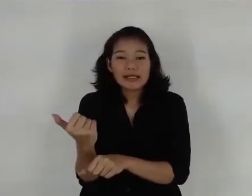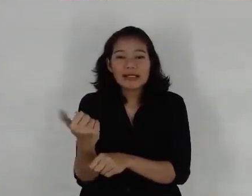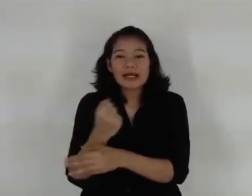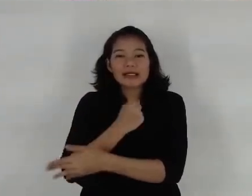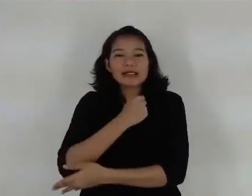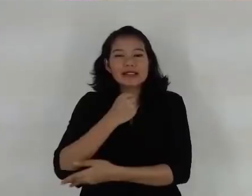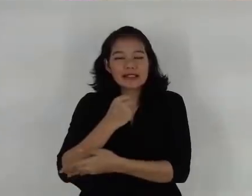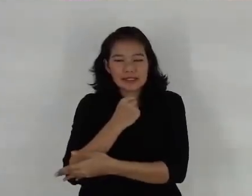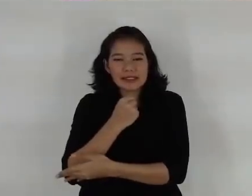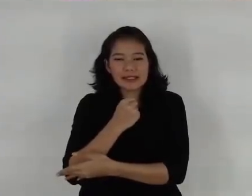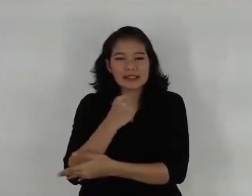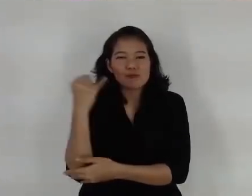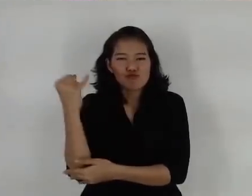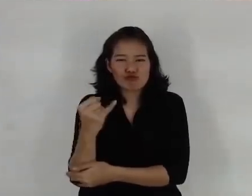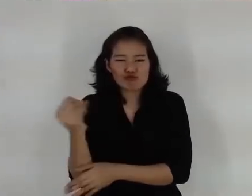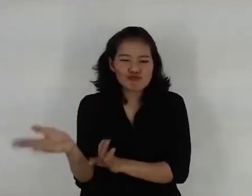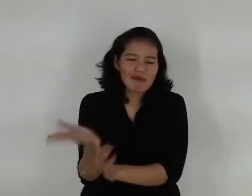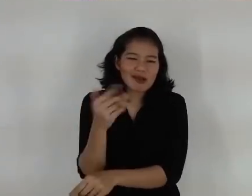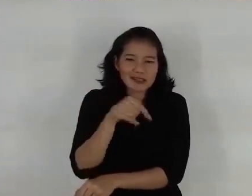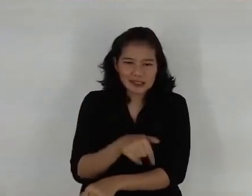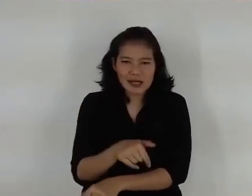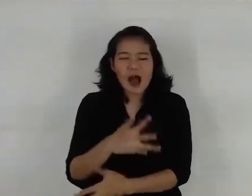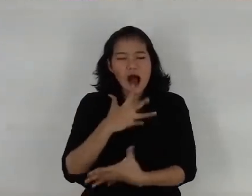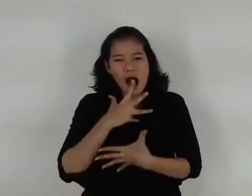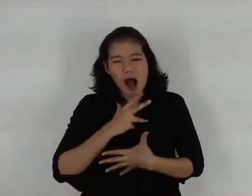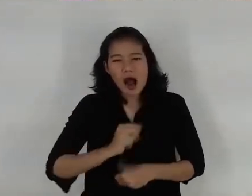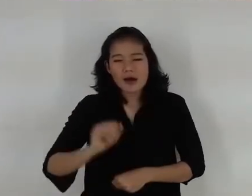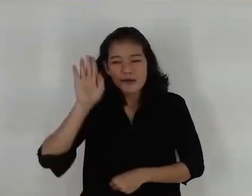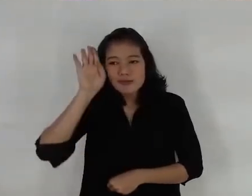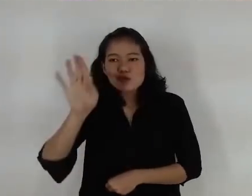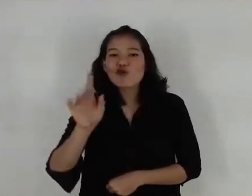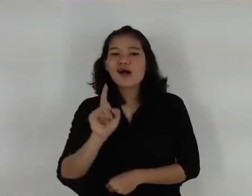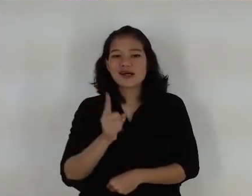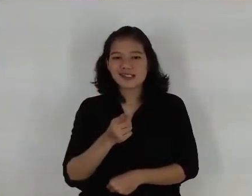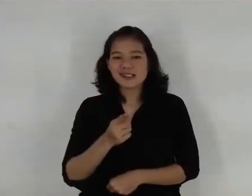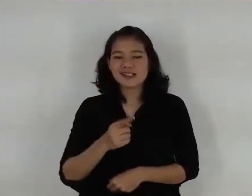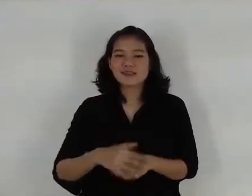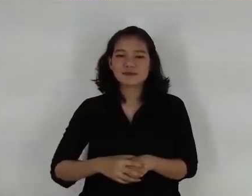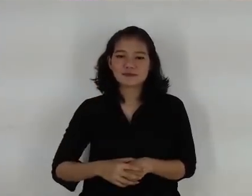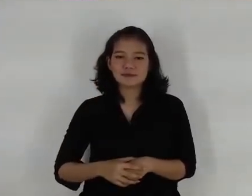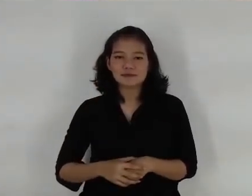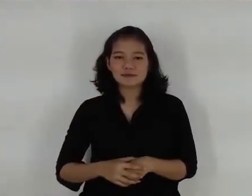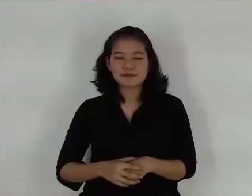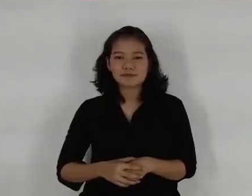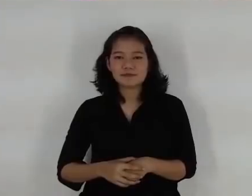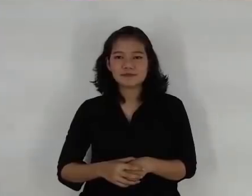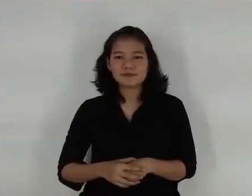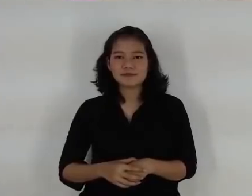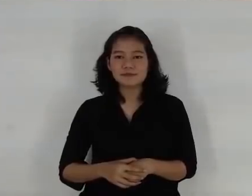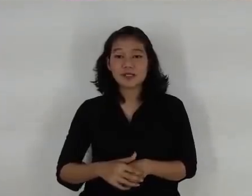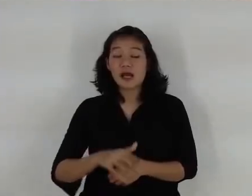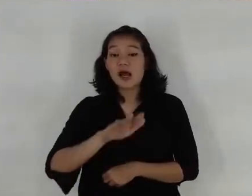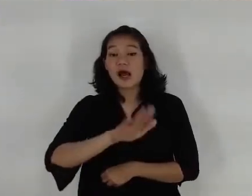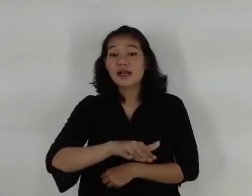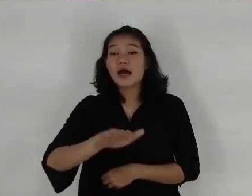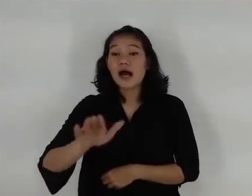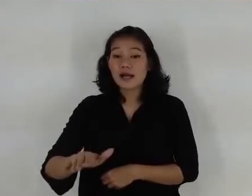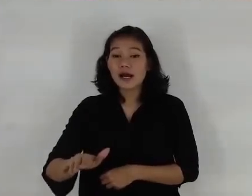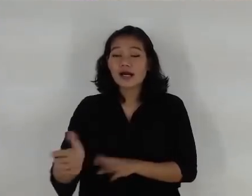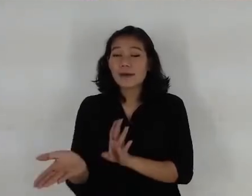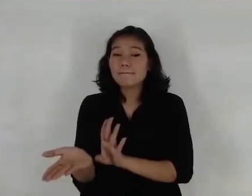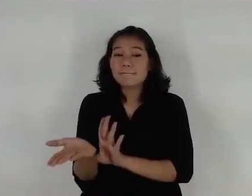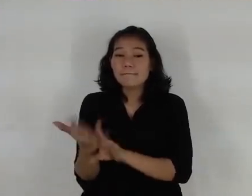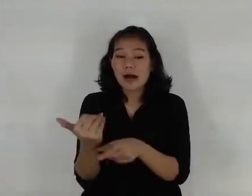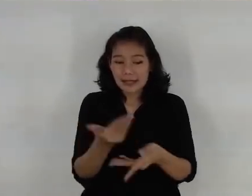musuh mesti ada harapan untuk hari depanmu demikianlah firman Tuhan anak-anak akan kembali